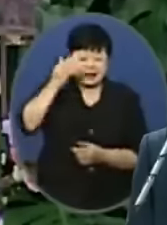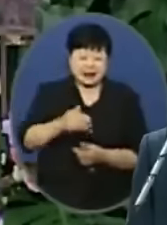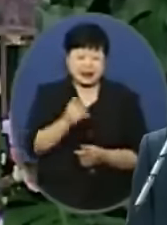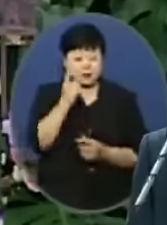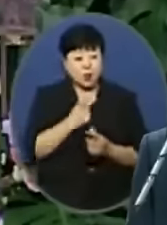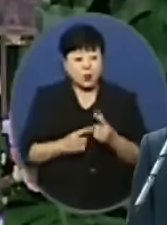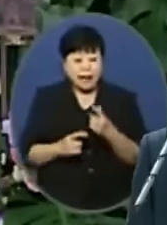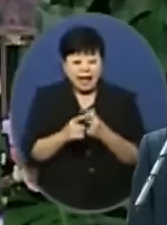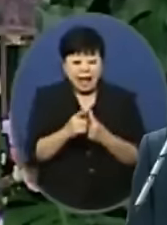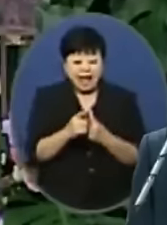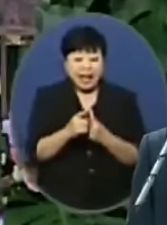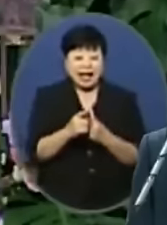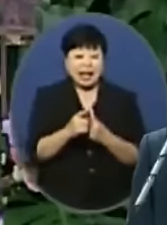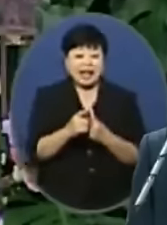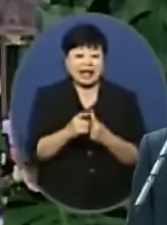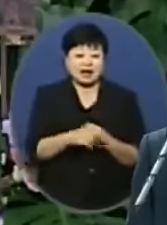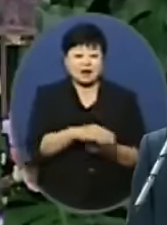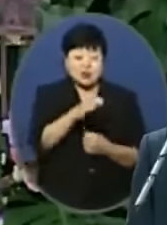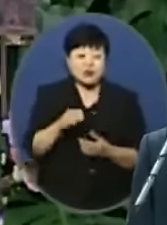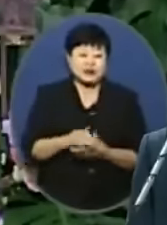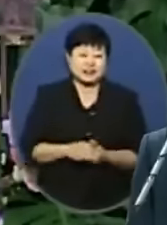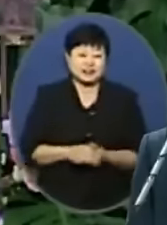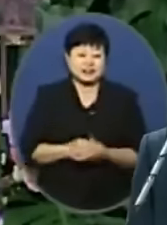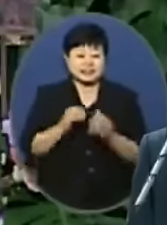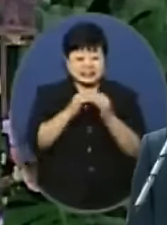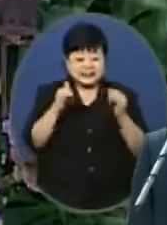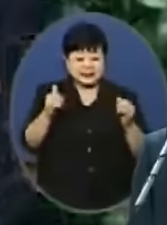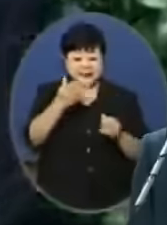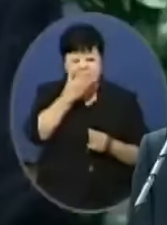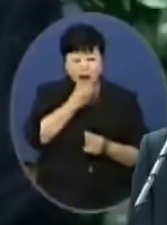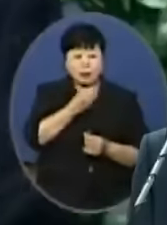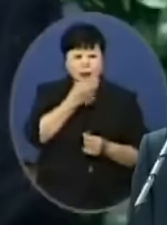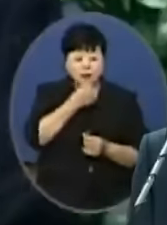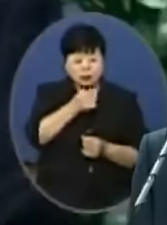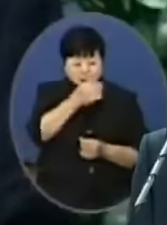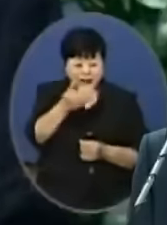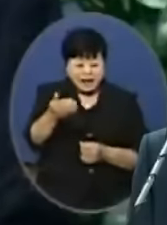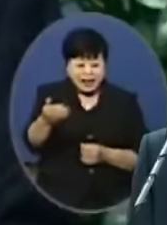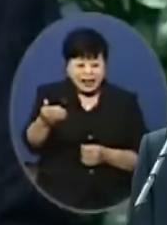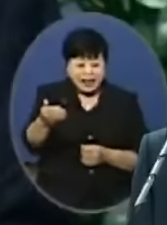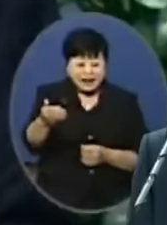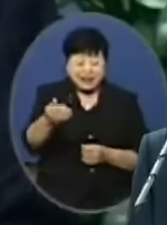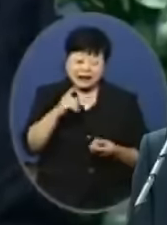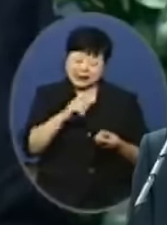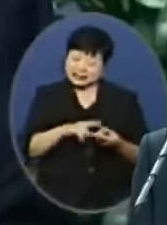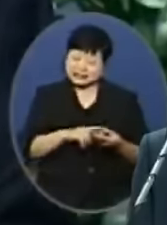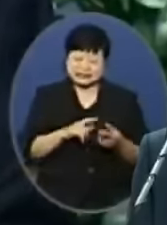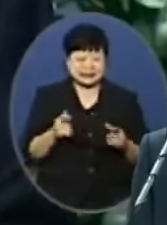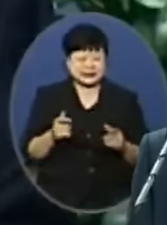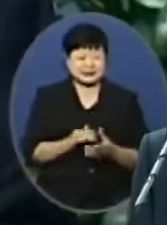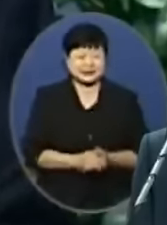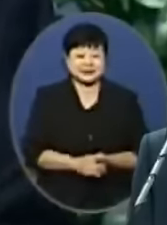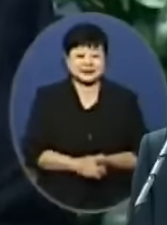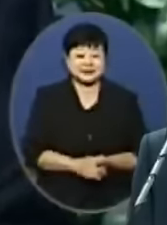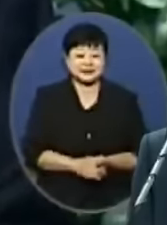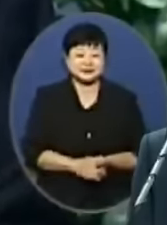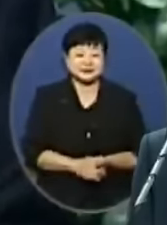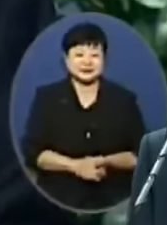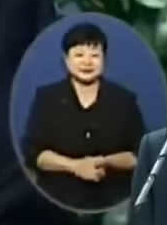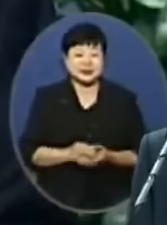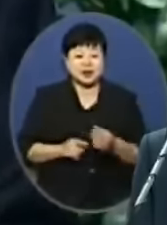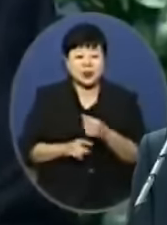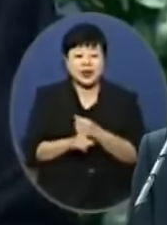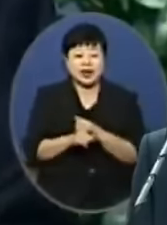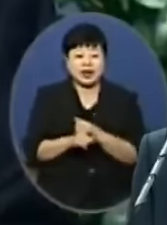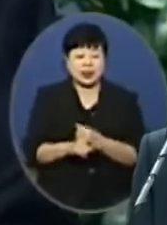옛날보다 그렇게 우리 국민들이 다 행복해졌느냐? 그렇지는 않습니다.